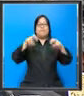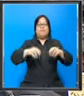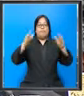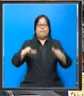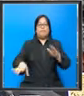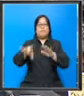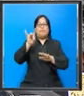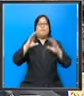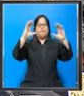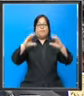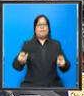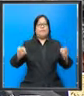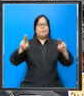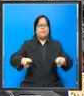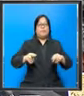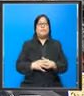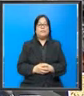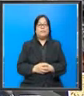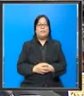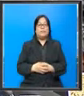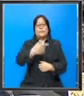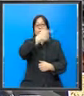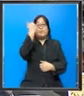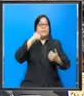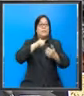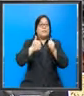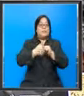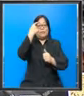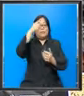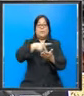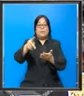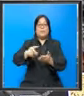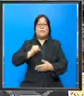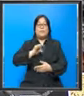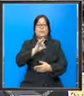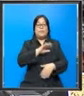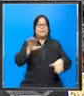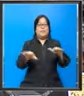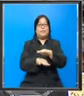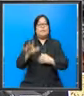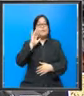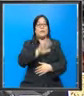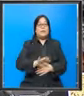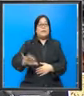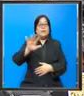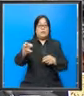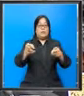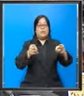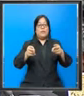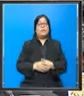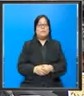penyidik lantik kan secara kontrak disebabkan kekangan untuk perbelanjaan kaki tangan dibawah anggaran belanja